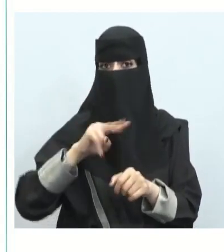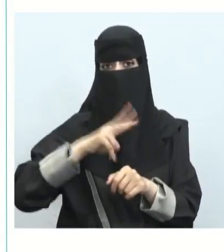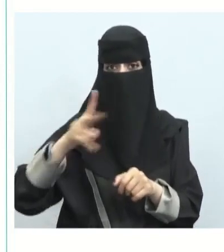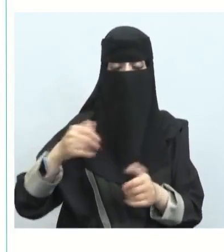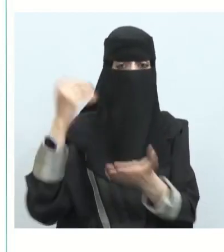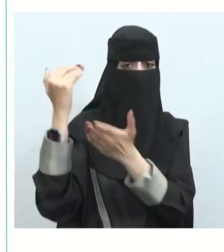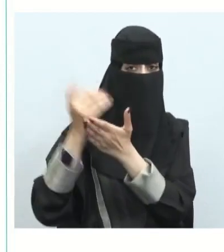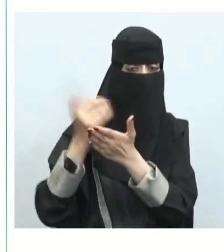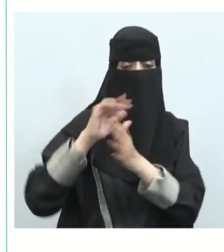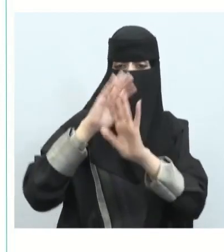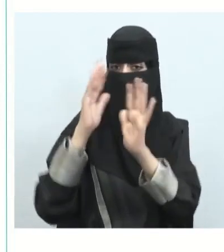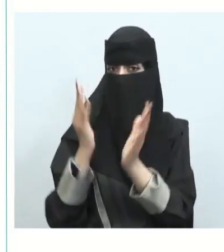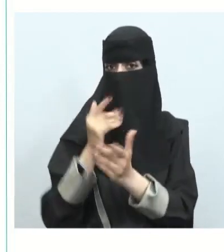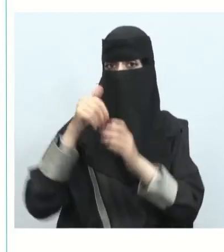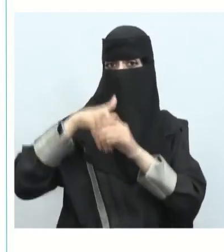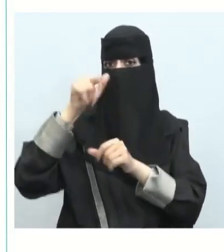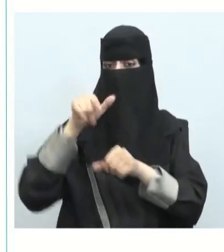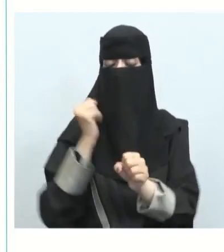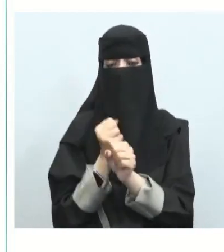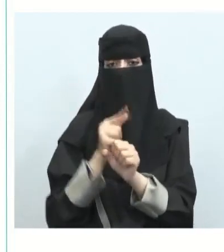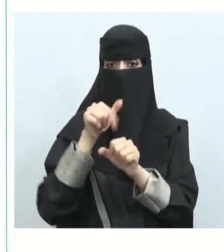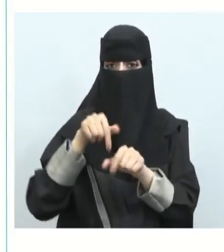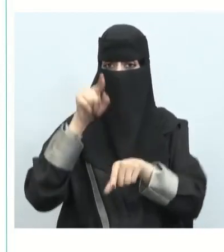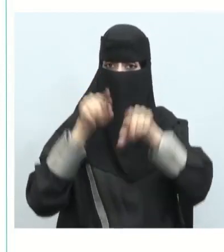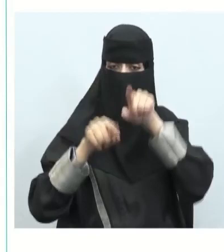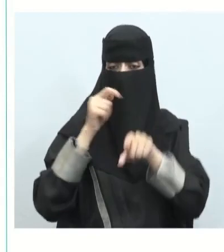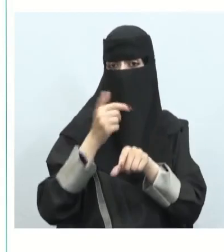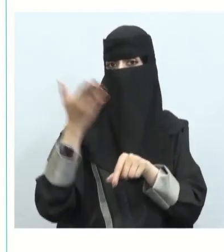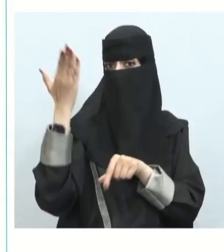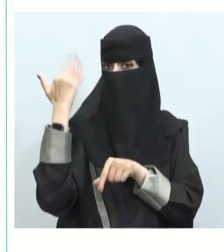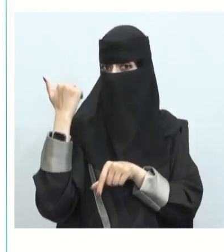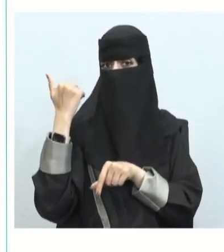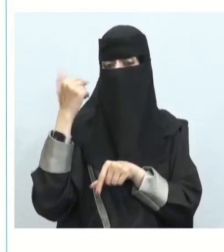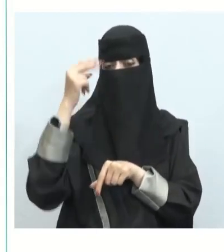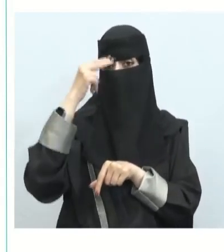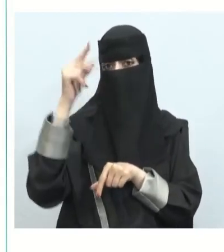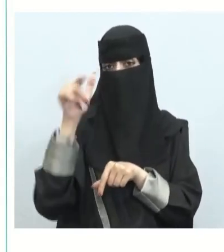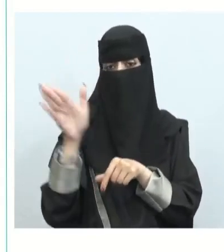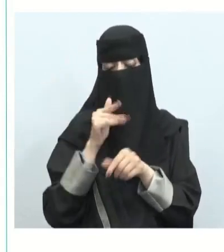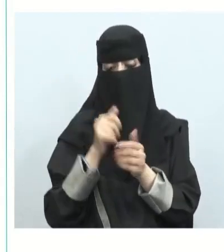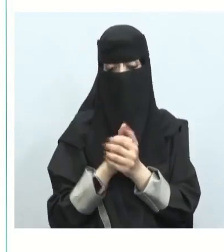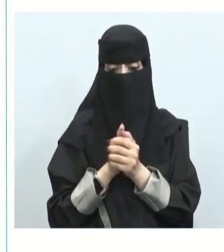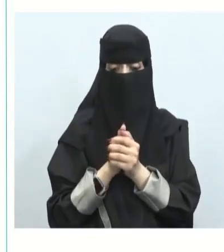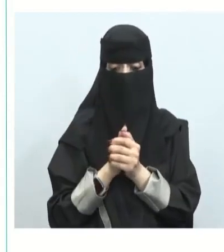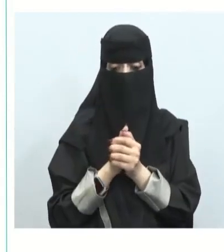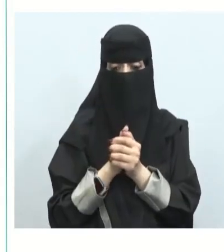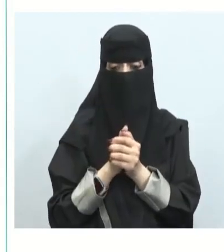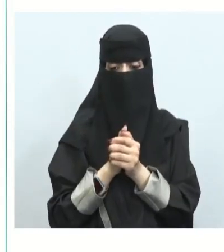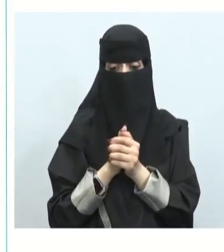الاقتصاد كل ذلك خلق وظائف مقارنه في المملكه قبل بداء هذه